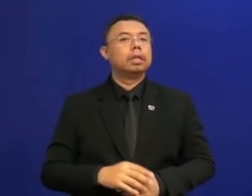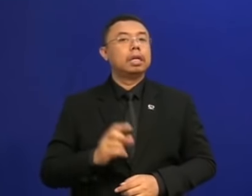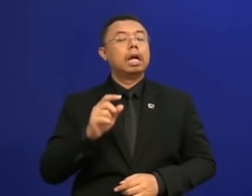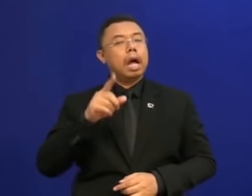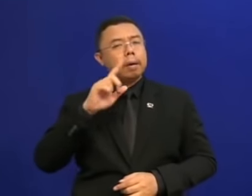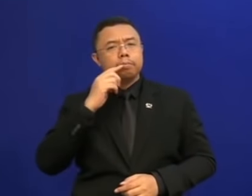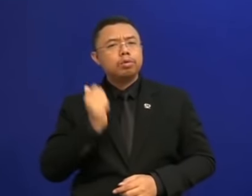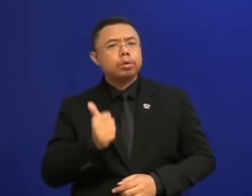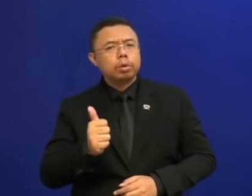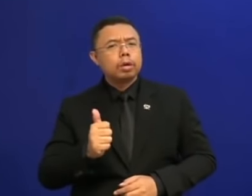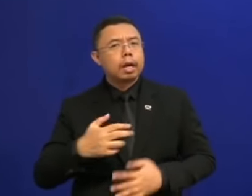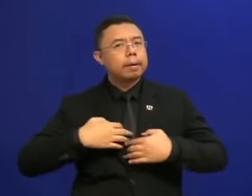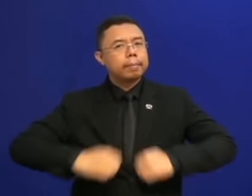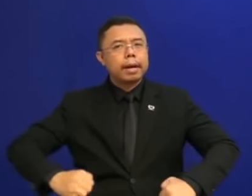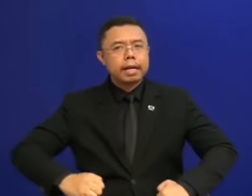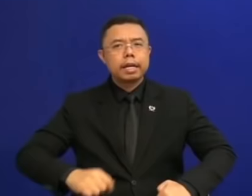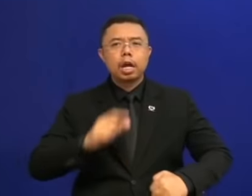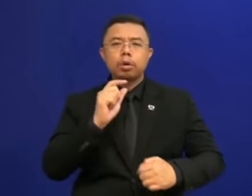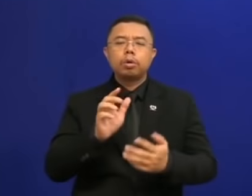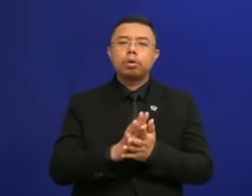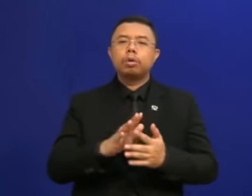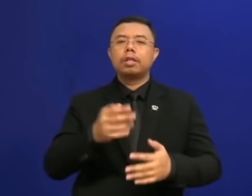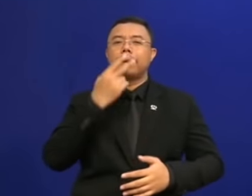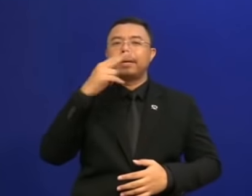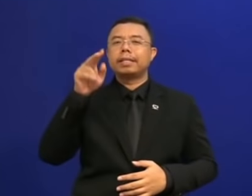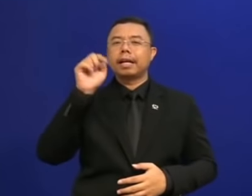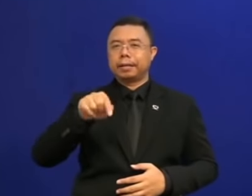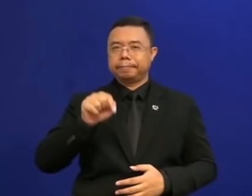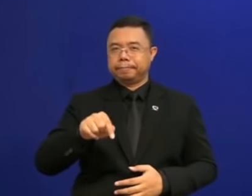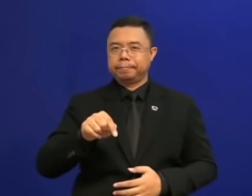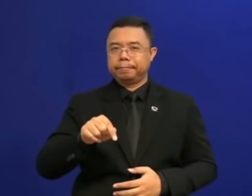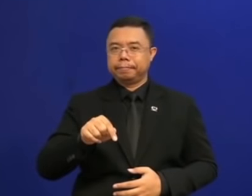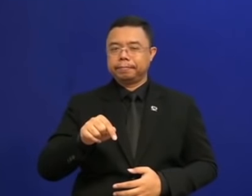Memang dibutuhkan keberanian untuk mempercayai ini.